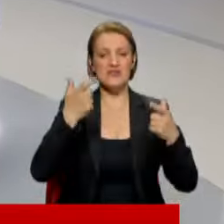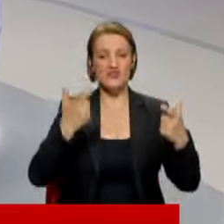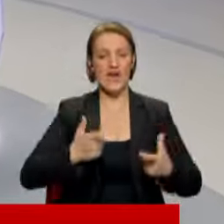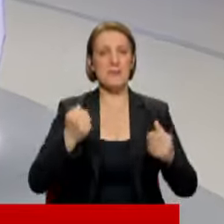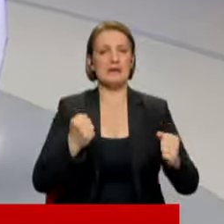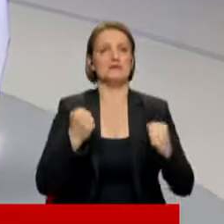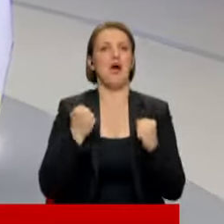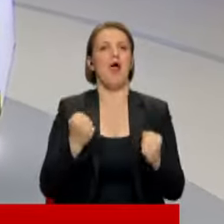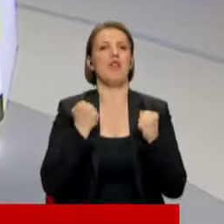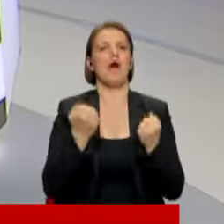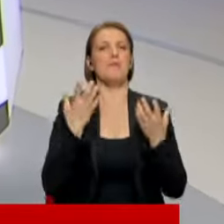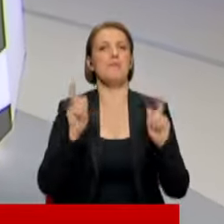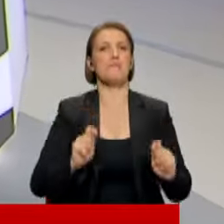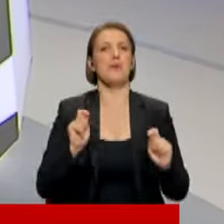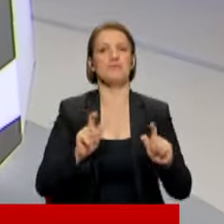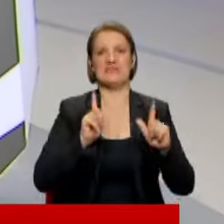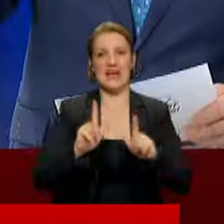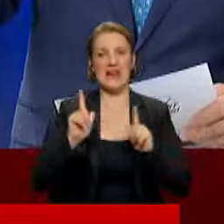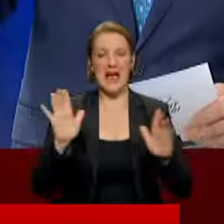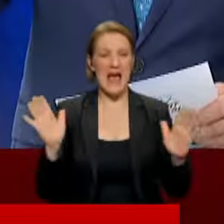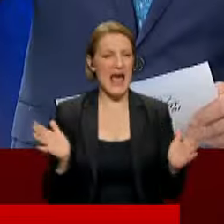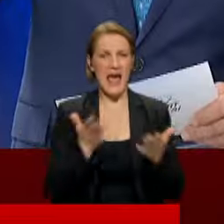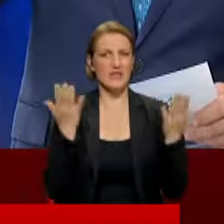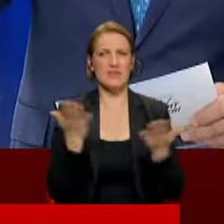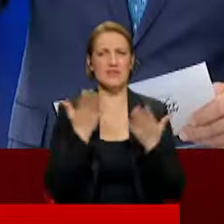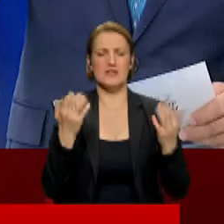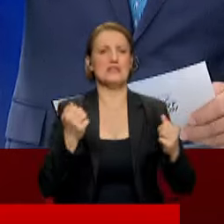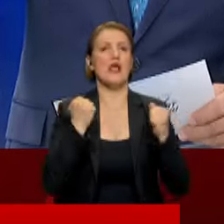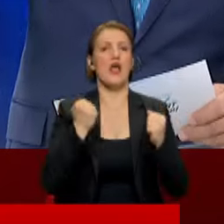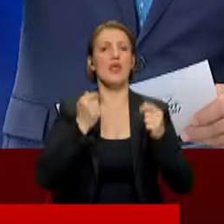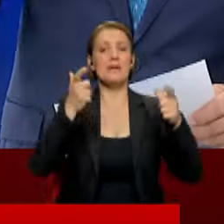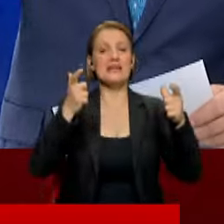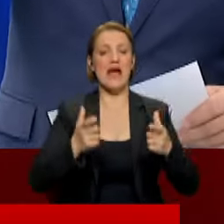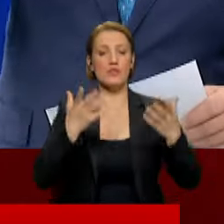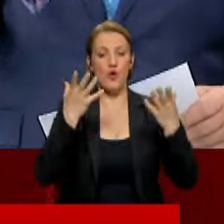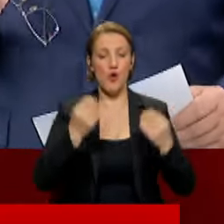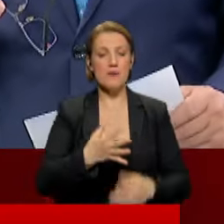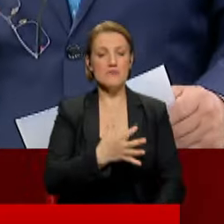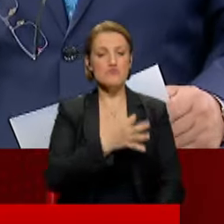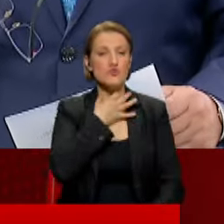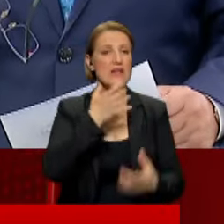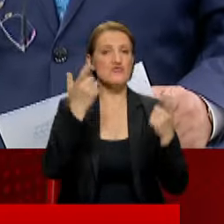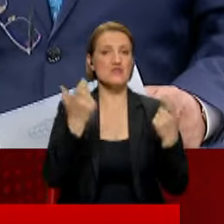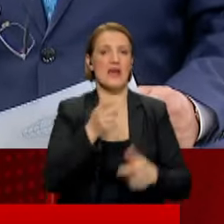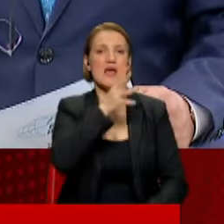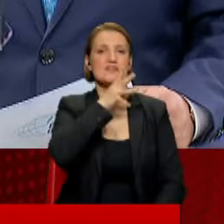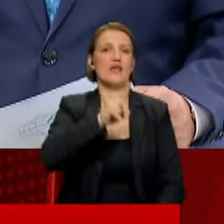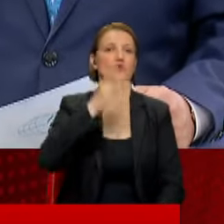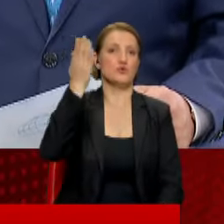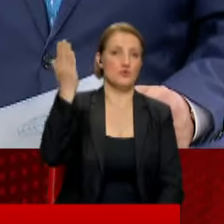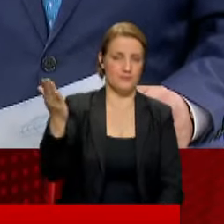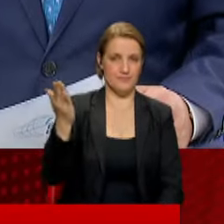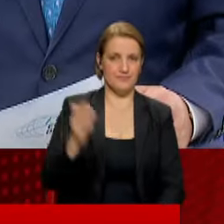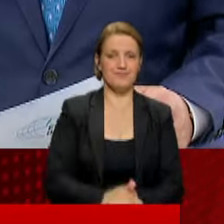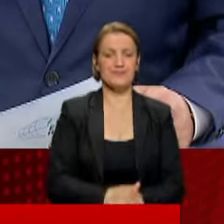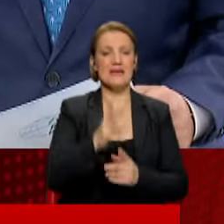dirençli hale getirmemiz gerekir en dirençli Kent olmaya muhtaç yer de Esenyurt